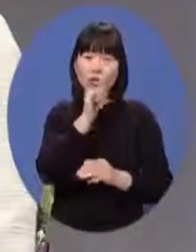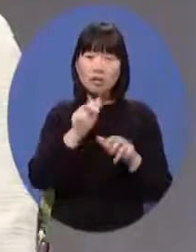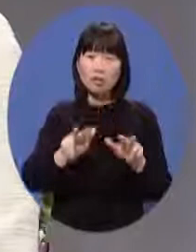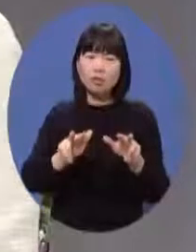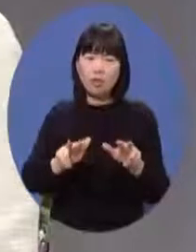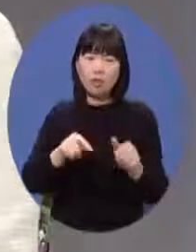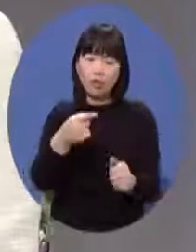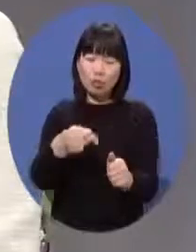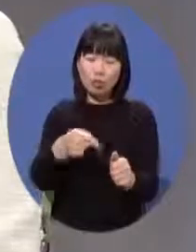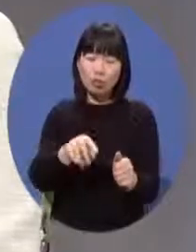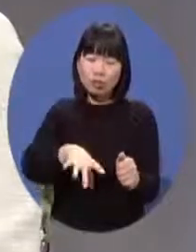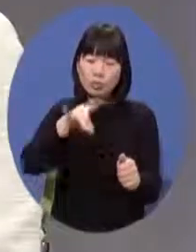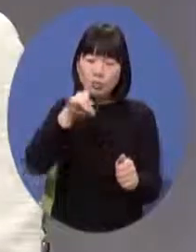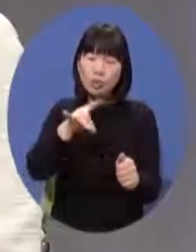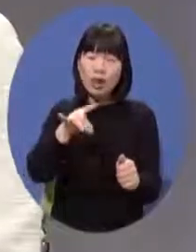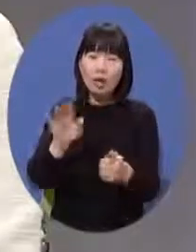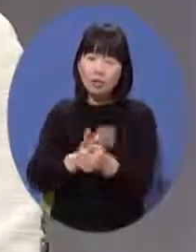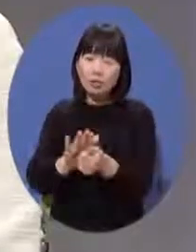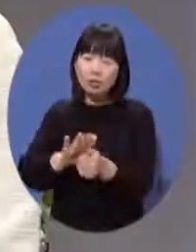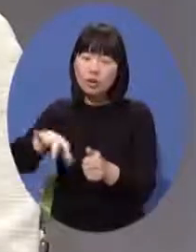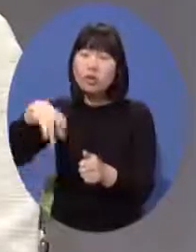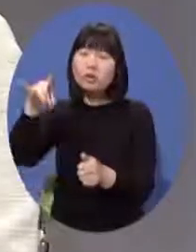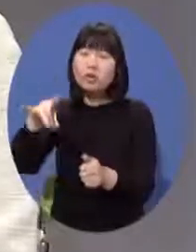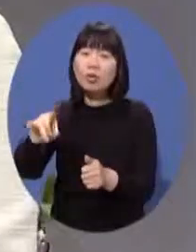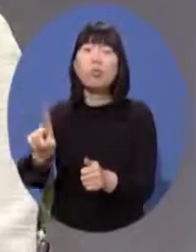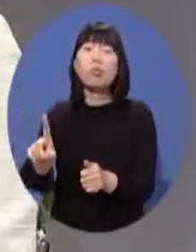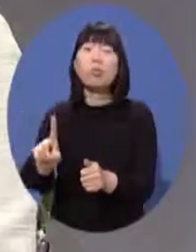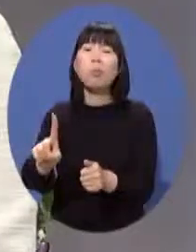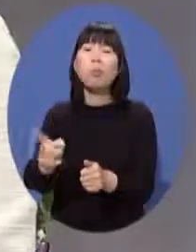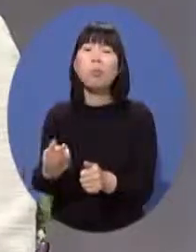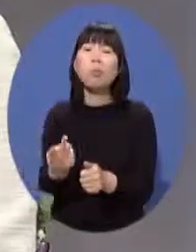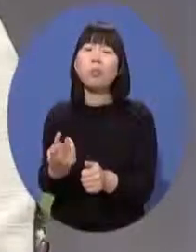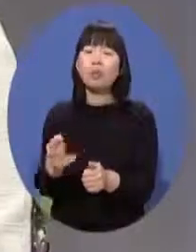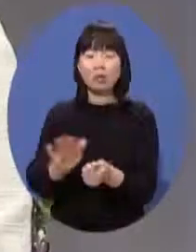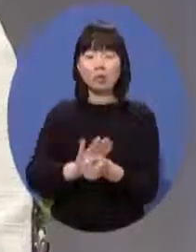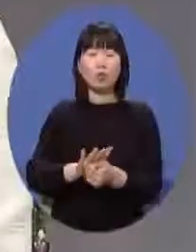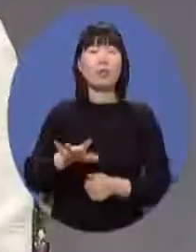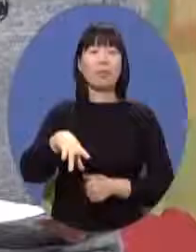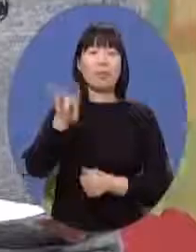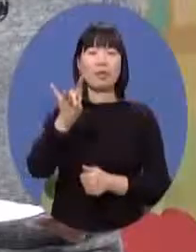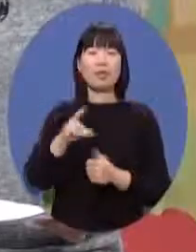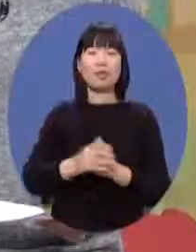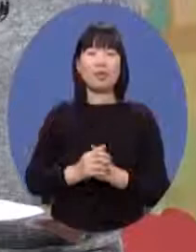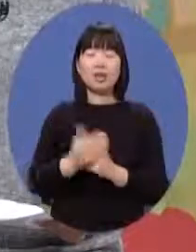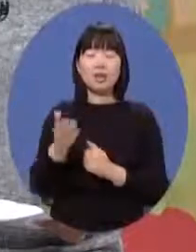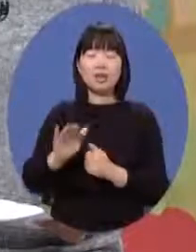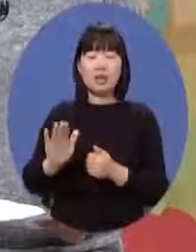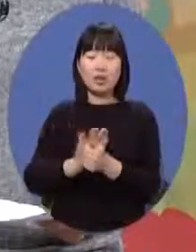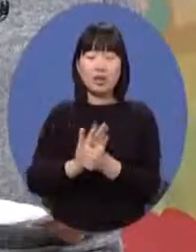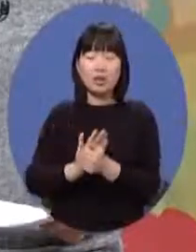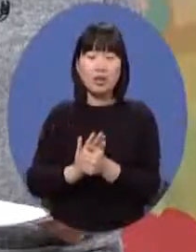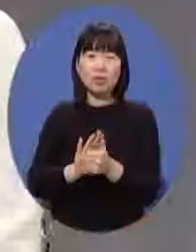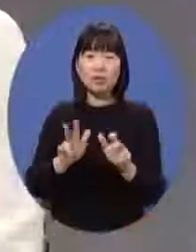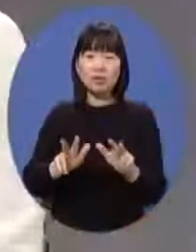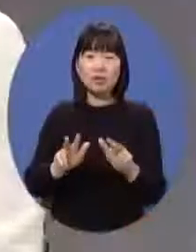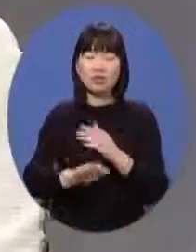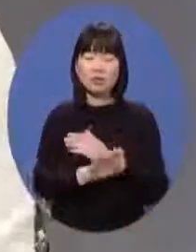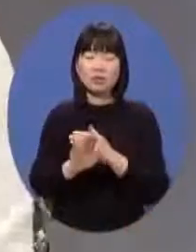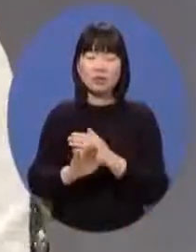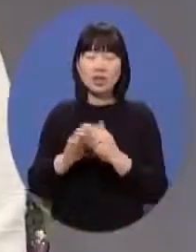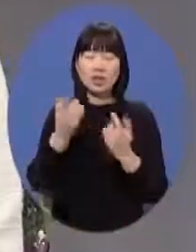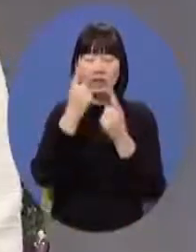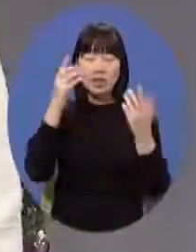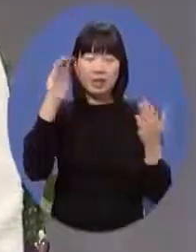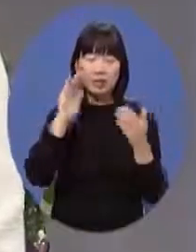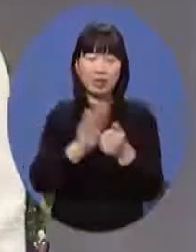그러면 훈육을 먼저 해야 됩니까? 위로를 먼저 해야 됩니까? 위로를 먼저 해야 되죠. 네. 근데 그 위로가 우리가